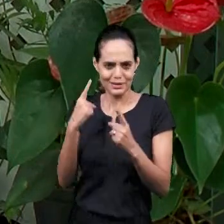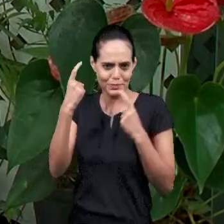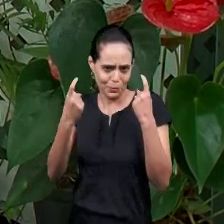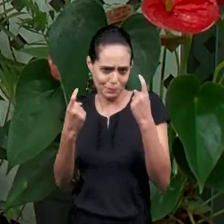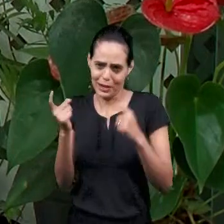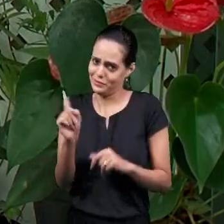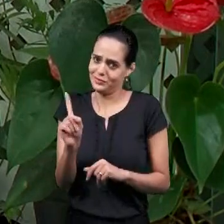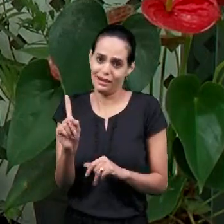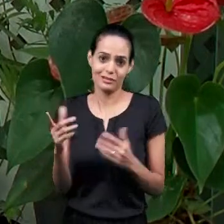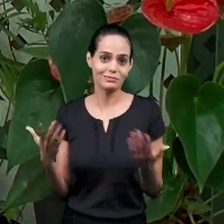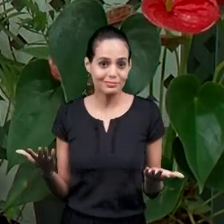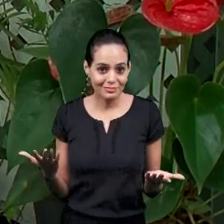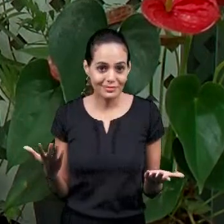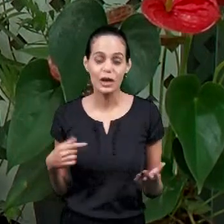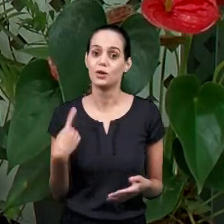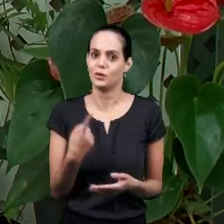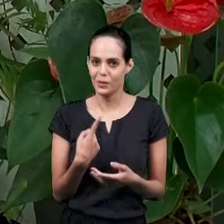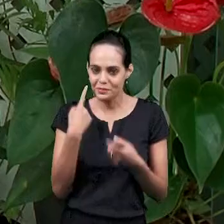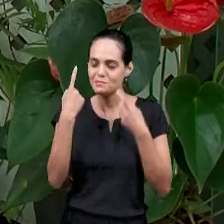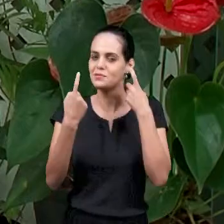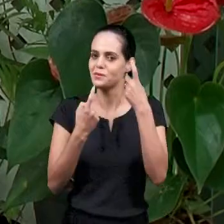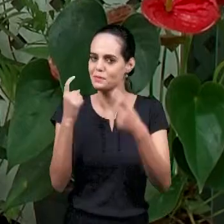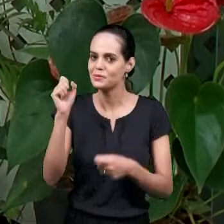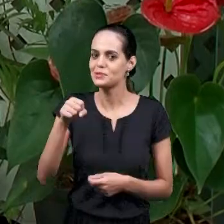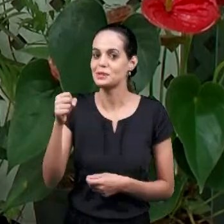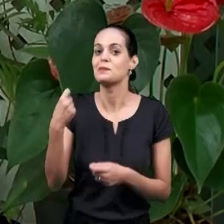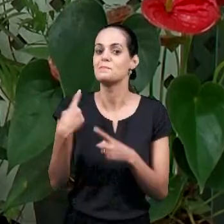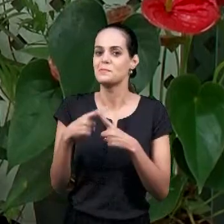très bien, mais soyez pas préoccupés avec ça.